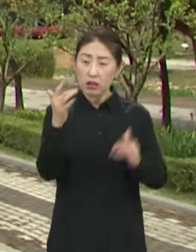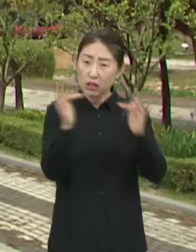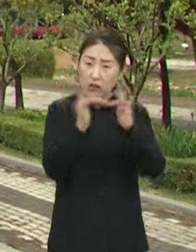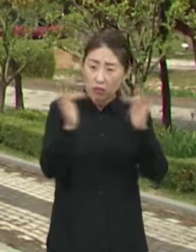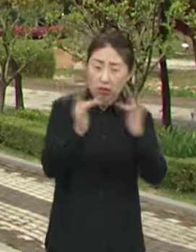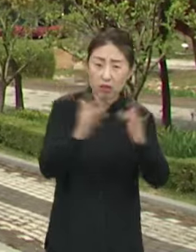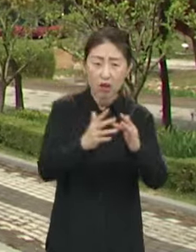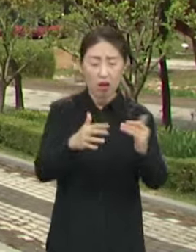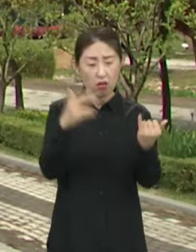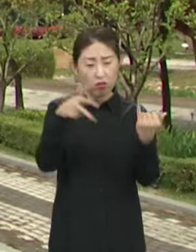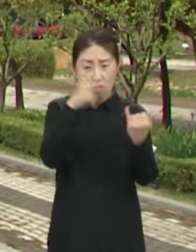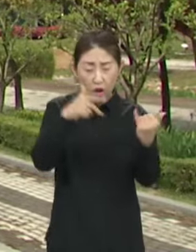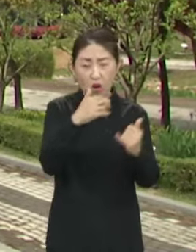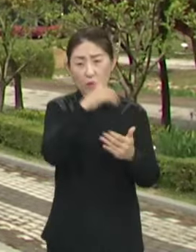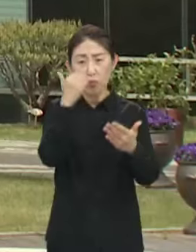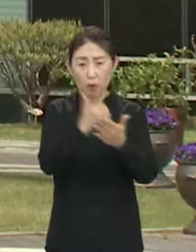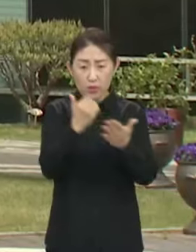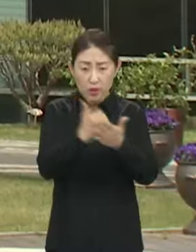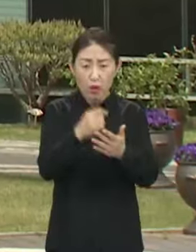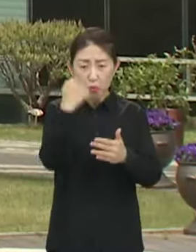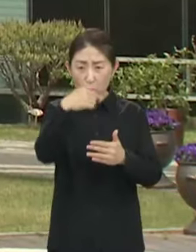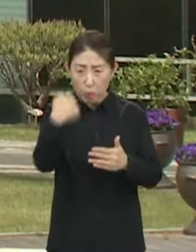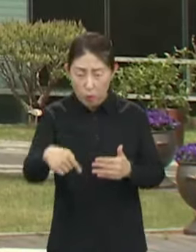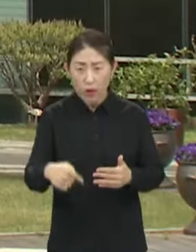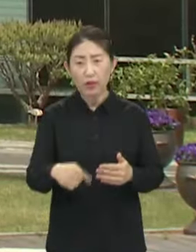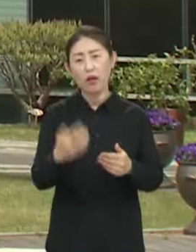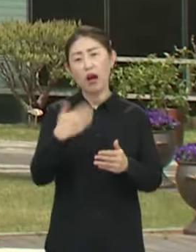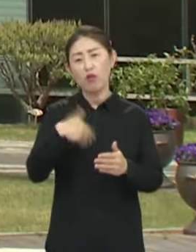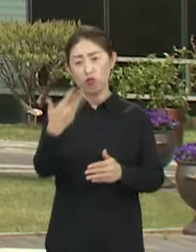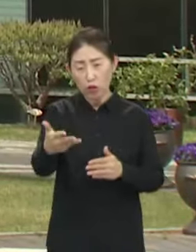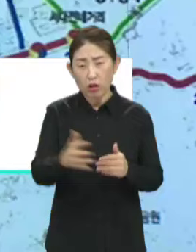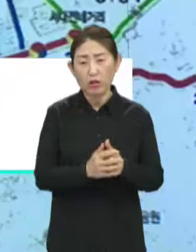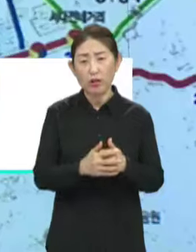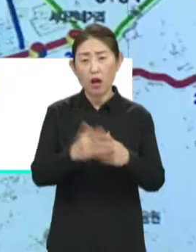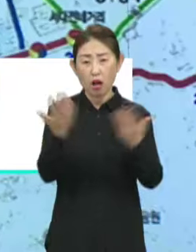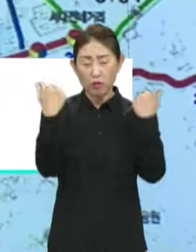교육 자료를 만들어 각 학교에 배포할 계획입니다.